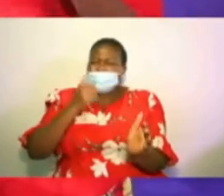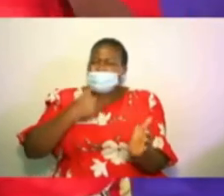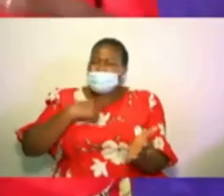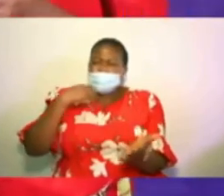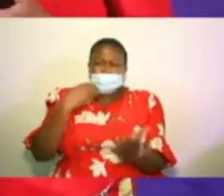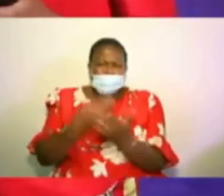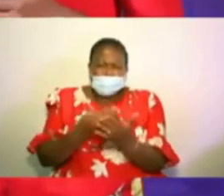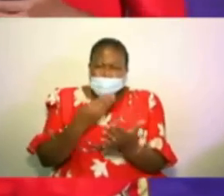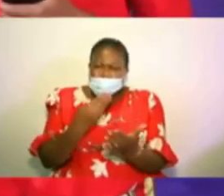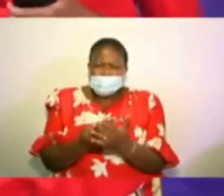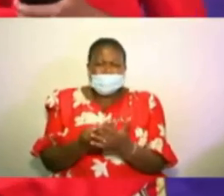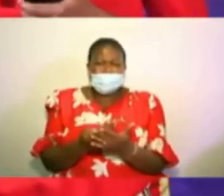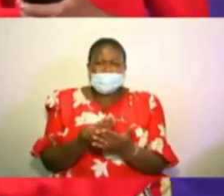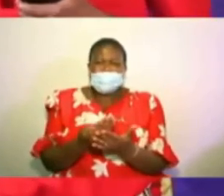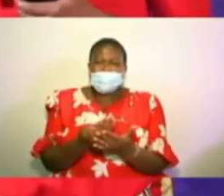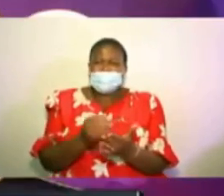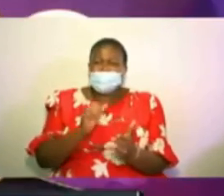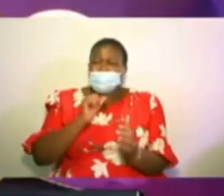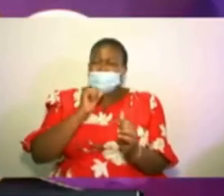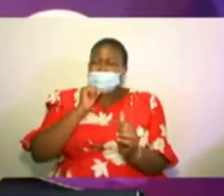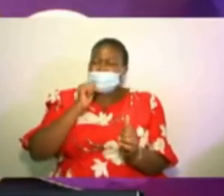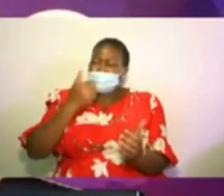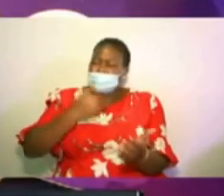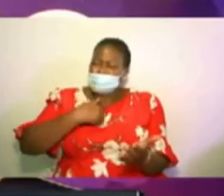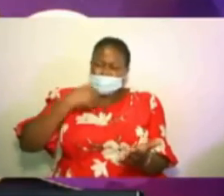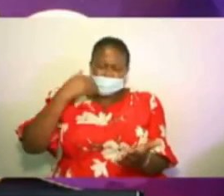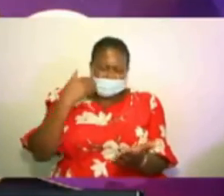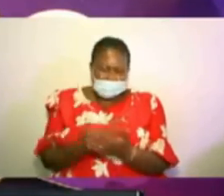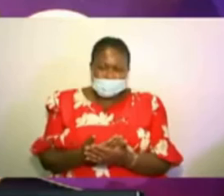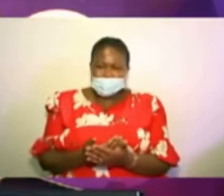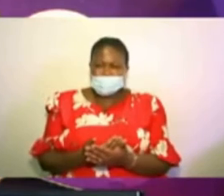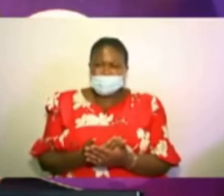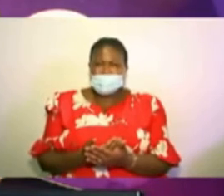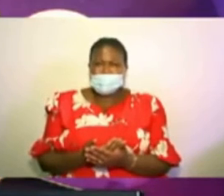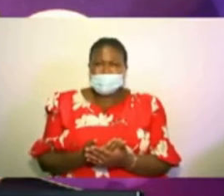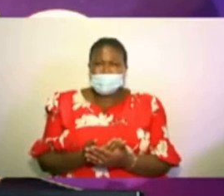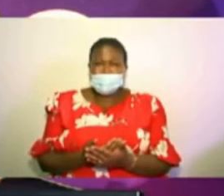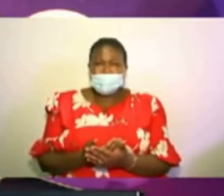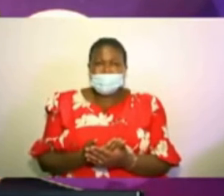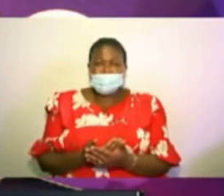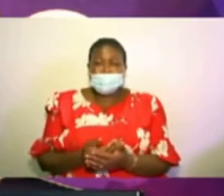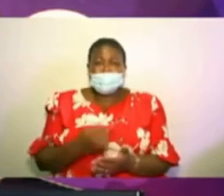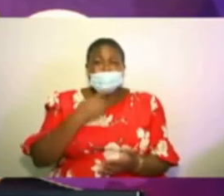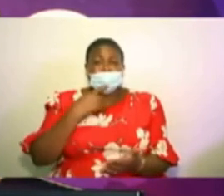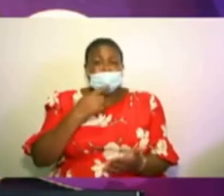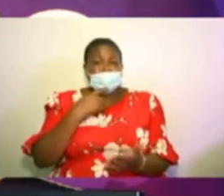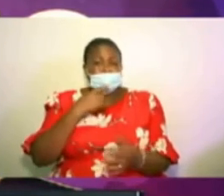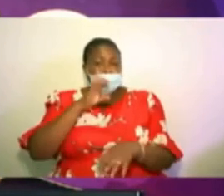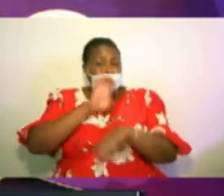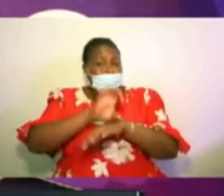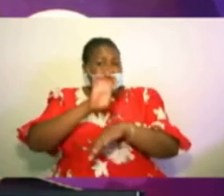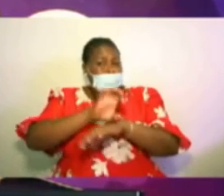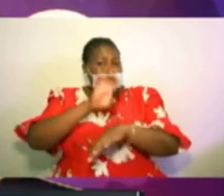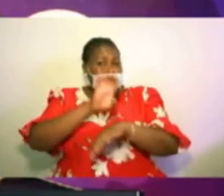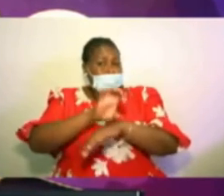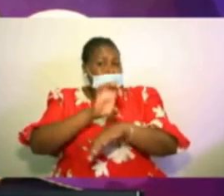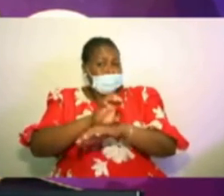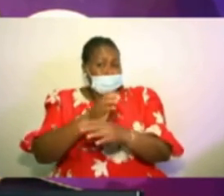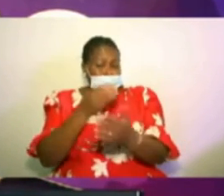manque sérieux de fonds. In fact, it is stated, and I quote. Et donc je cite. The financial position of the church was